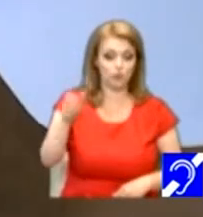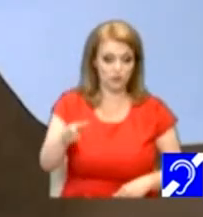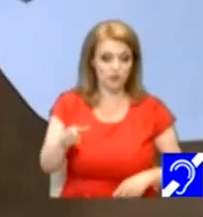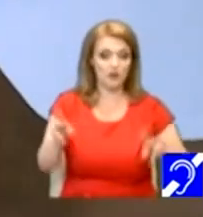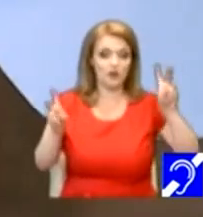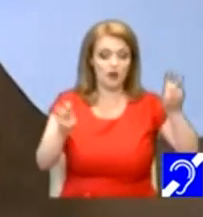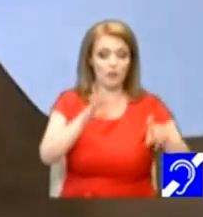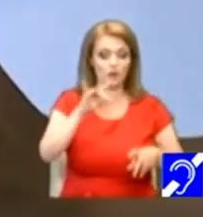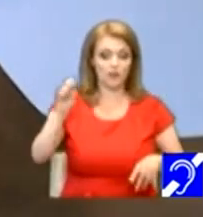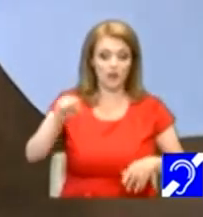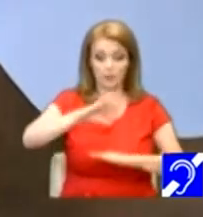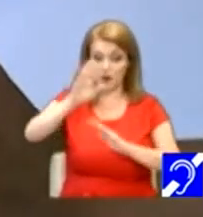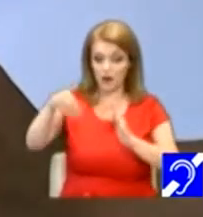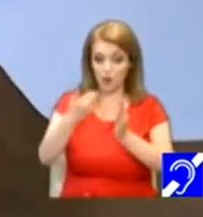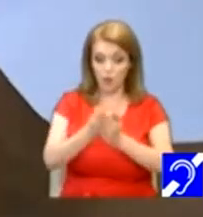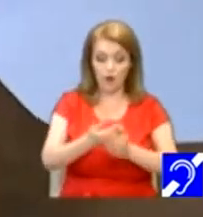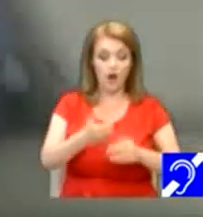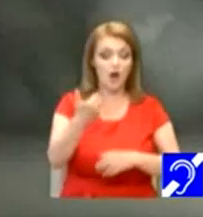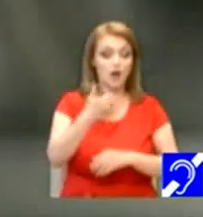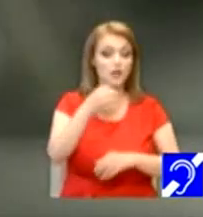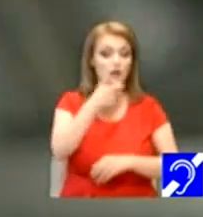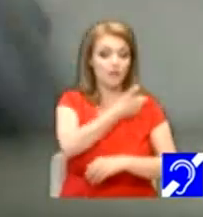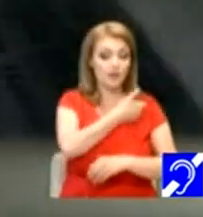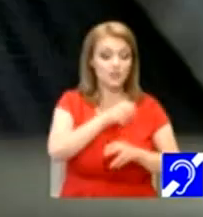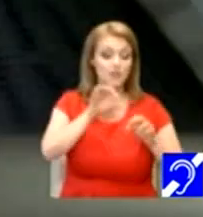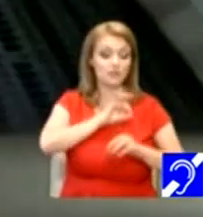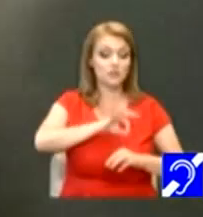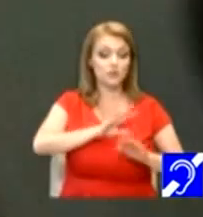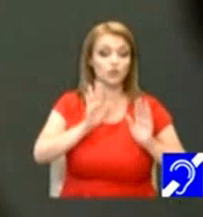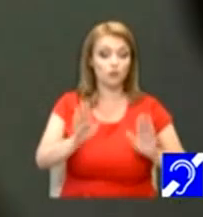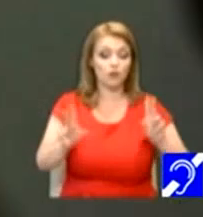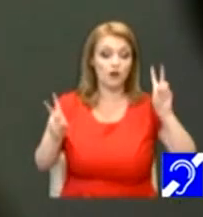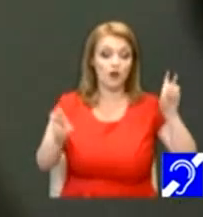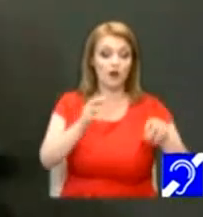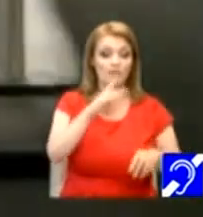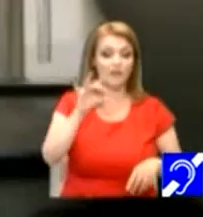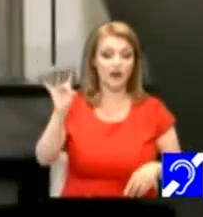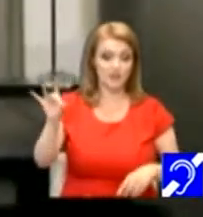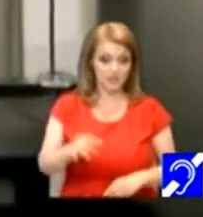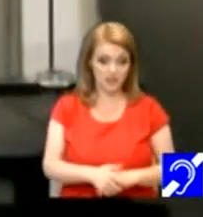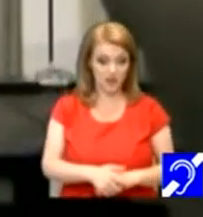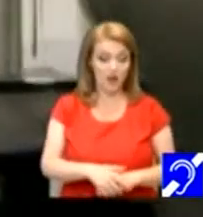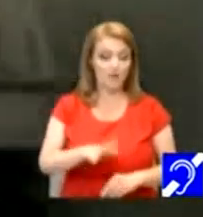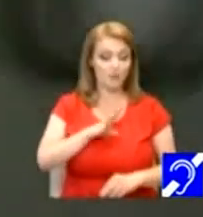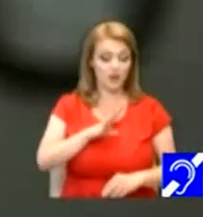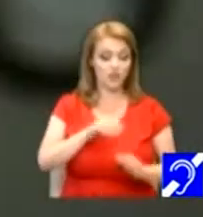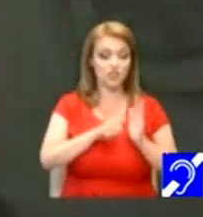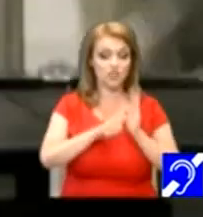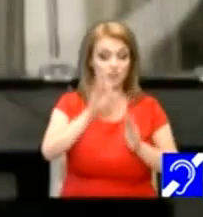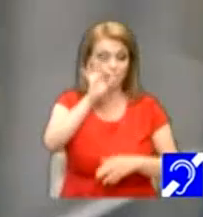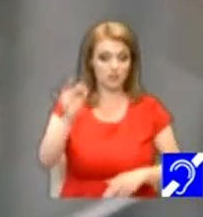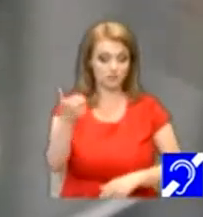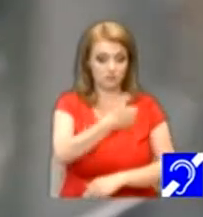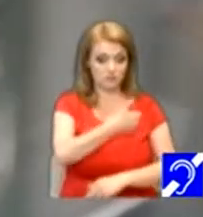Până acum, în Israel s-a folosit exclusiv serul Pfizer, cu care s-au imunizat 60% dintre cetățeni.